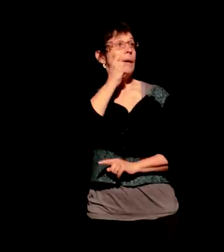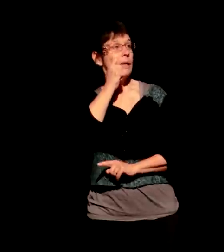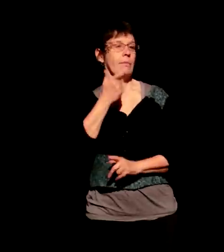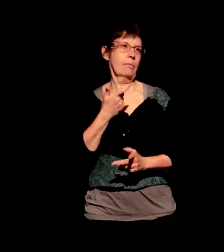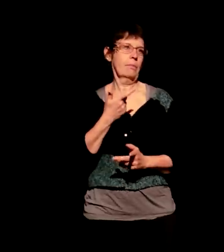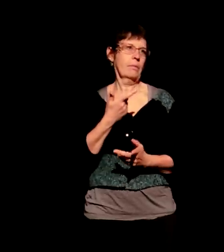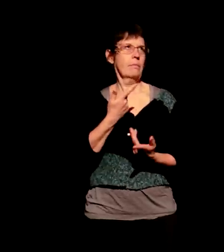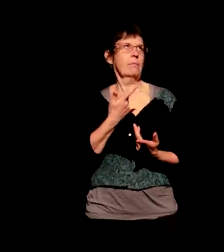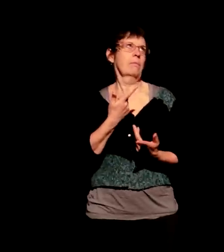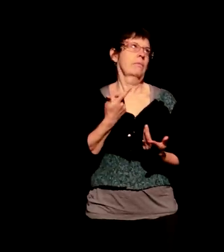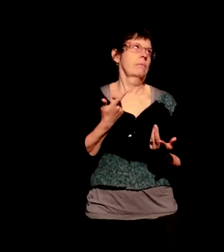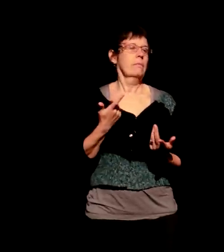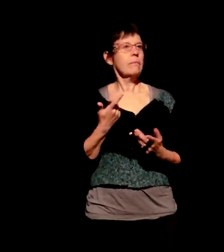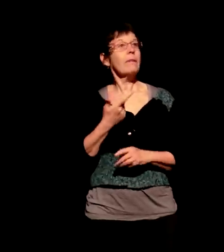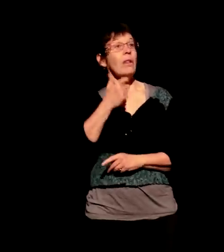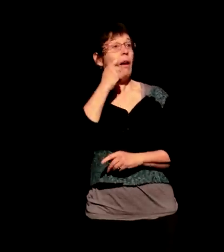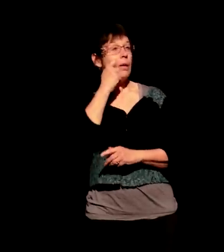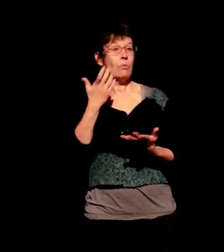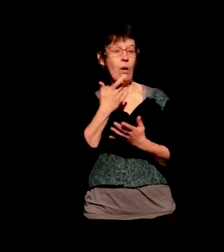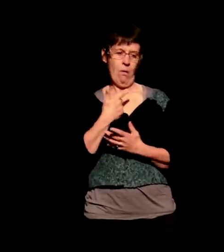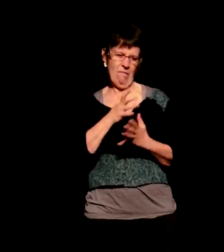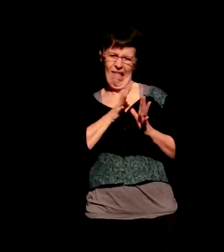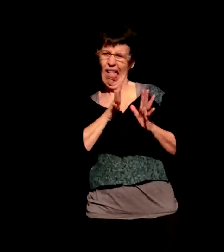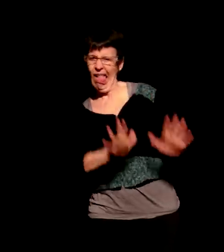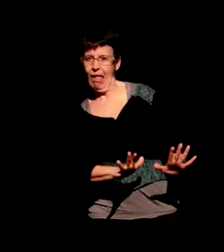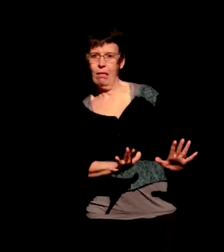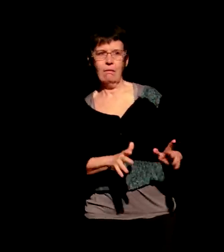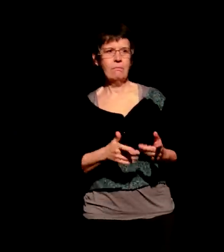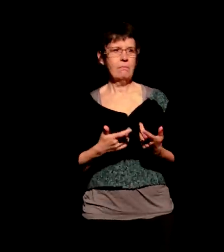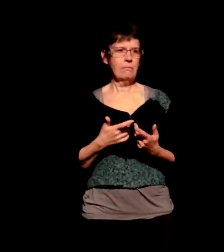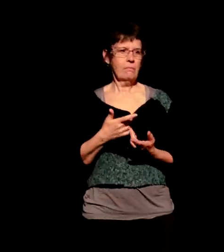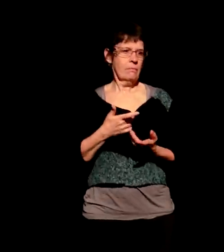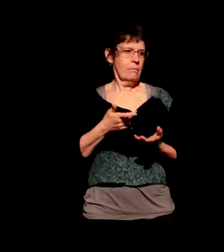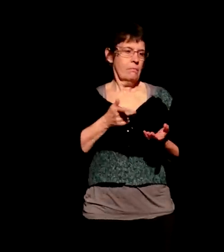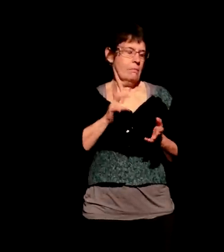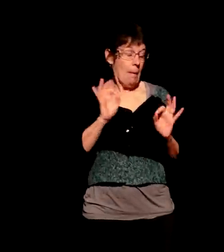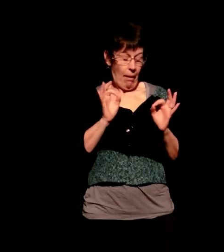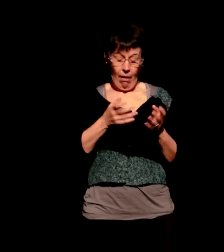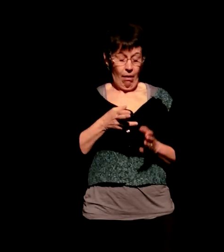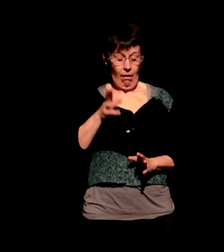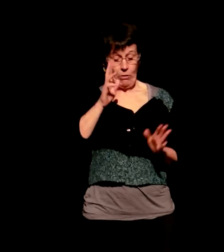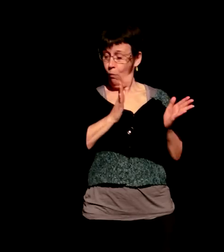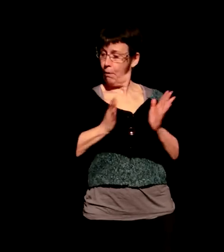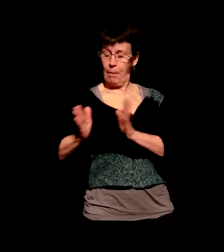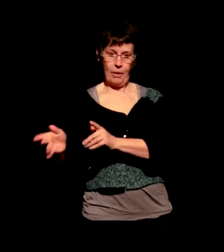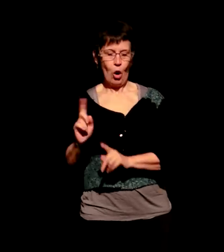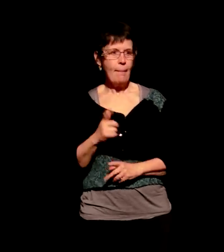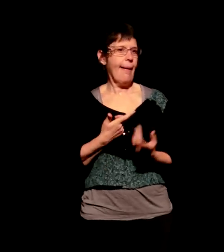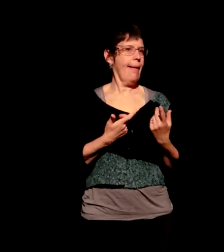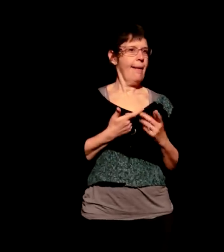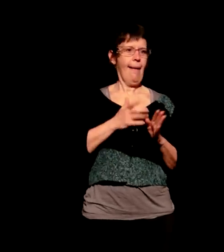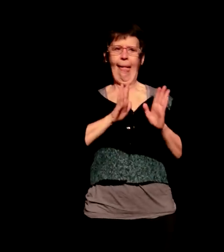une espèce de haine inconditionnelle, irrationnelle, de tous les gens qui portent un stigmate.